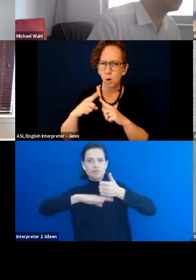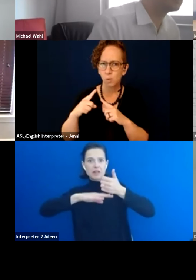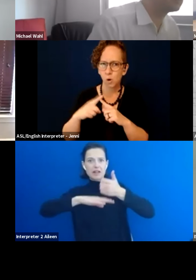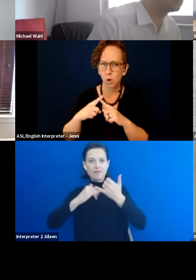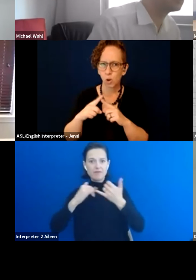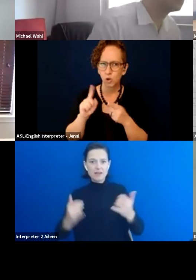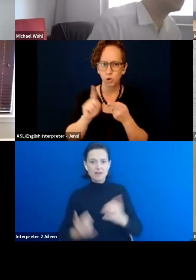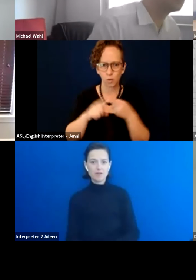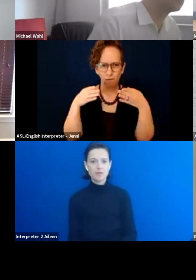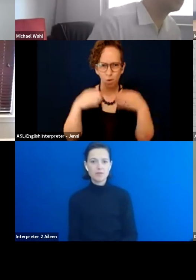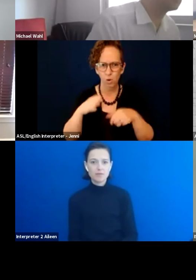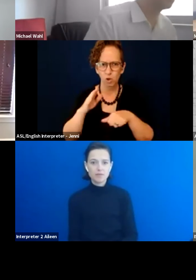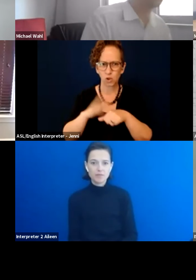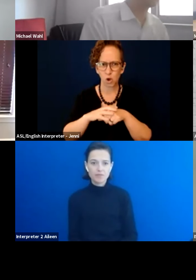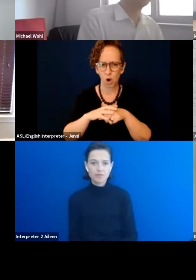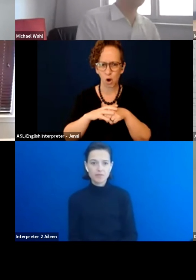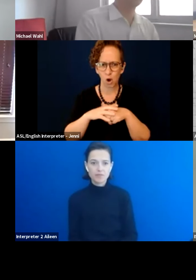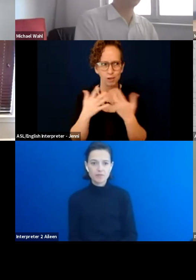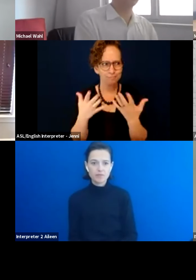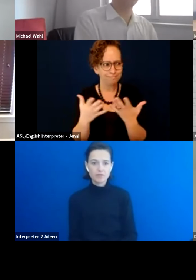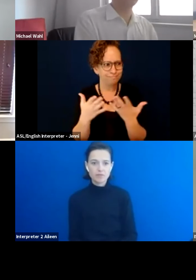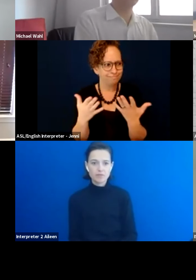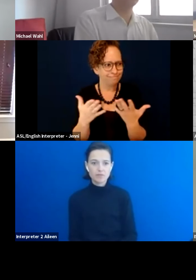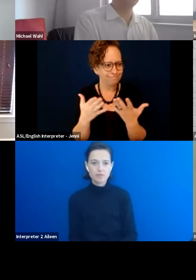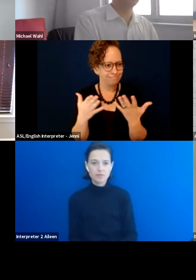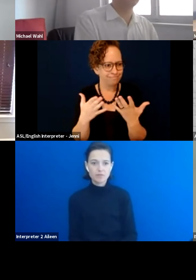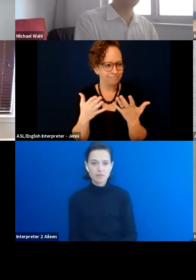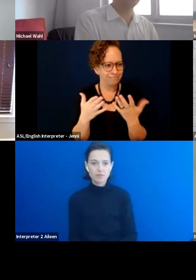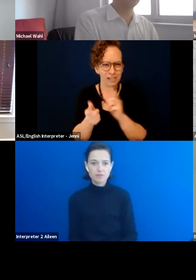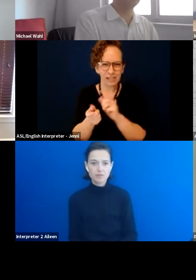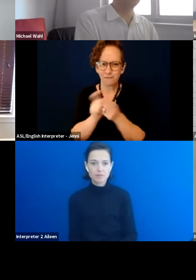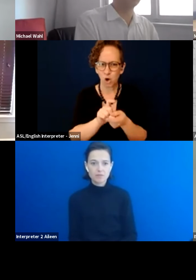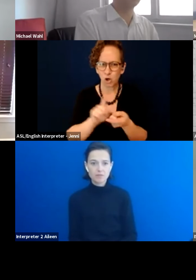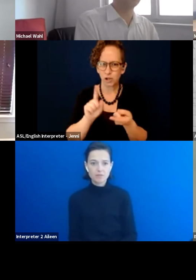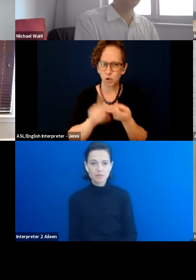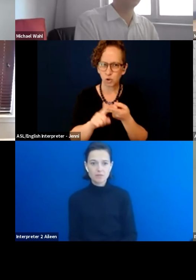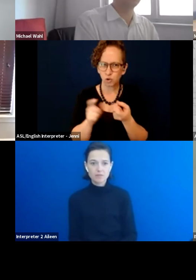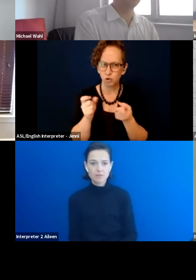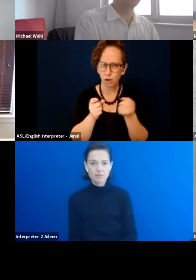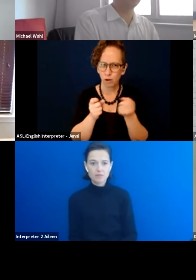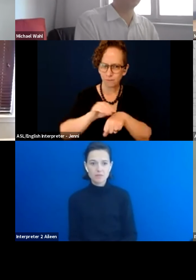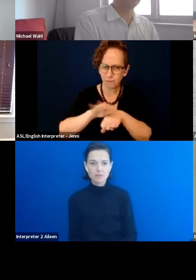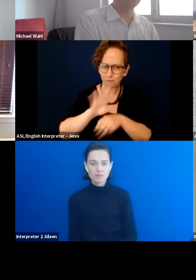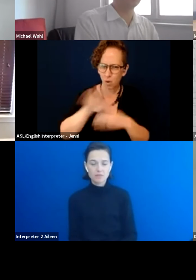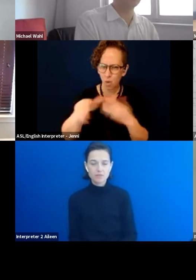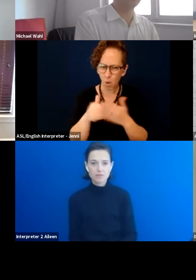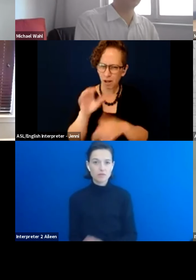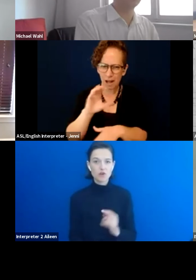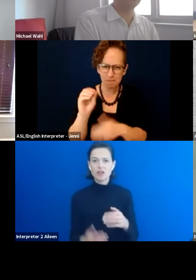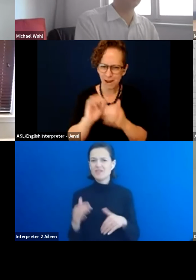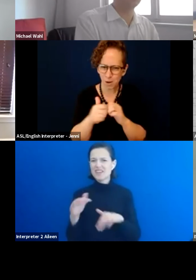to focus on a topic and to convert it into a driving factor for the whole company?